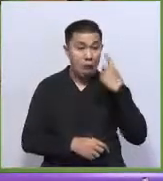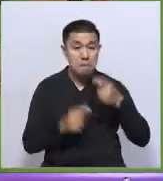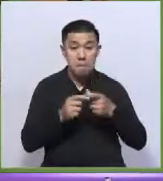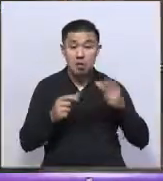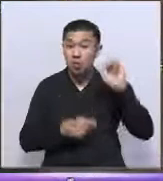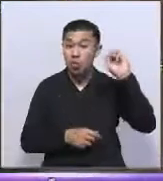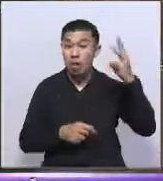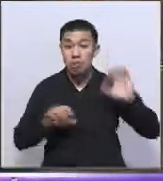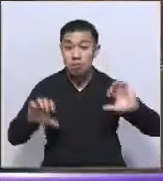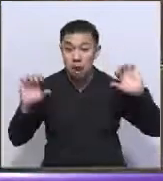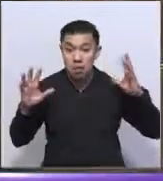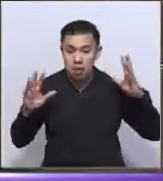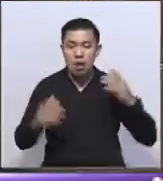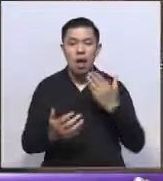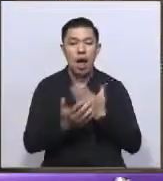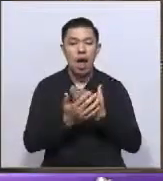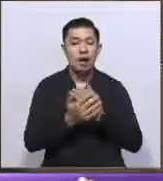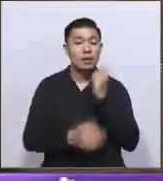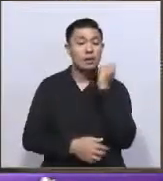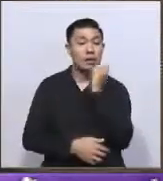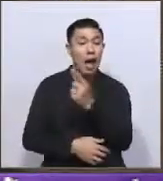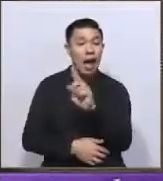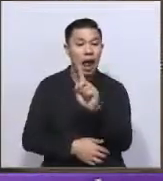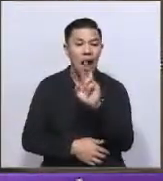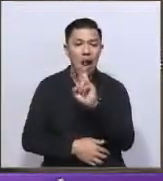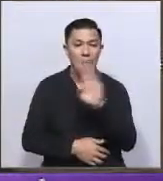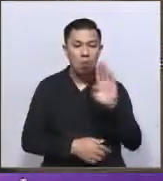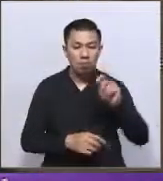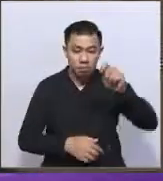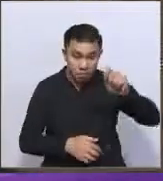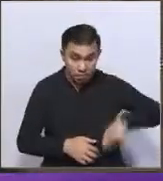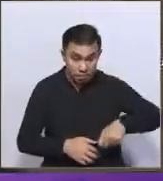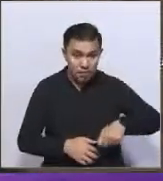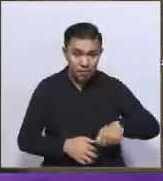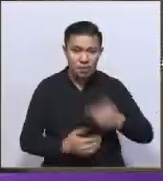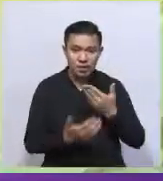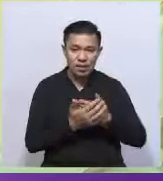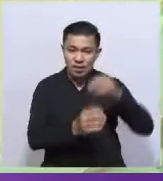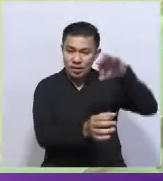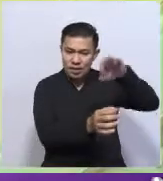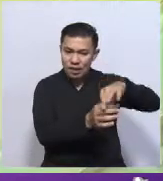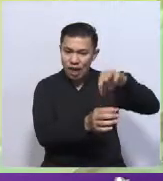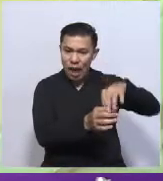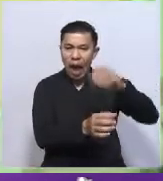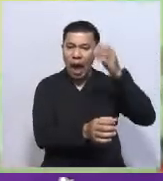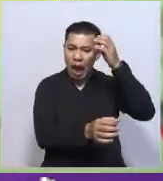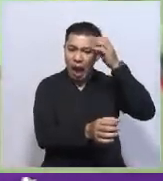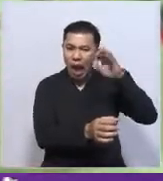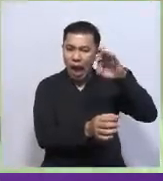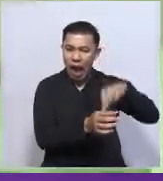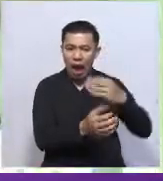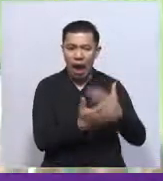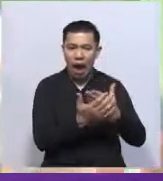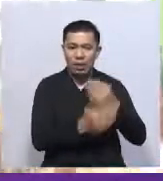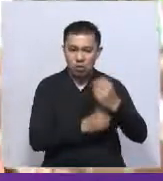วัสดิการแห่งรัฐสามารถชำระค่าโดยสารด้วยระบบ Cash Box หรือว่าหยอดเหรียญอัตโนมัติบนรถเมล์ใน2